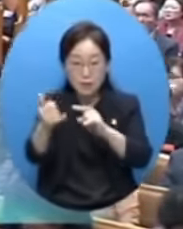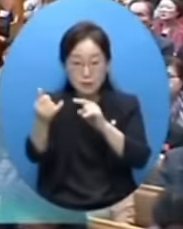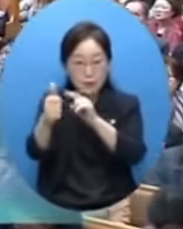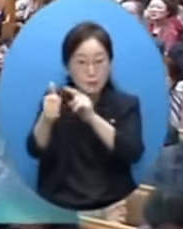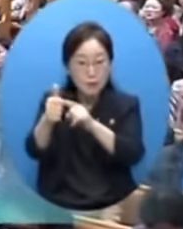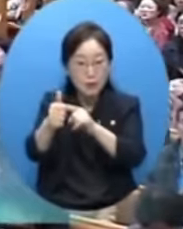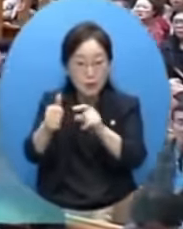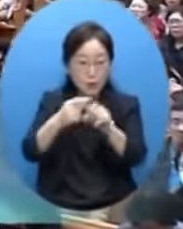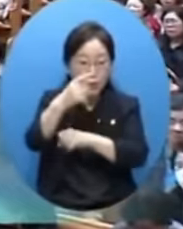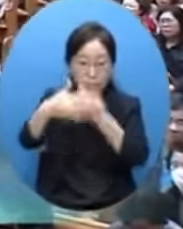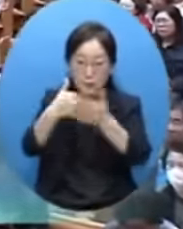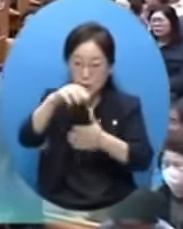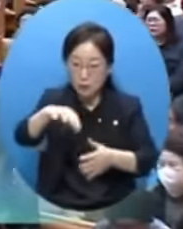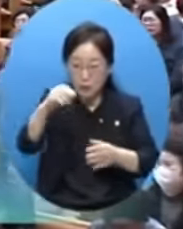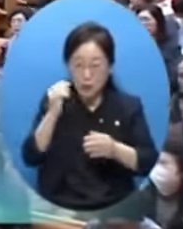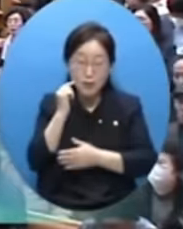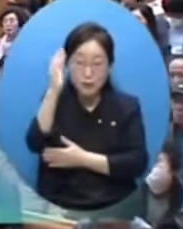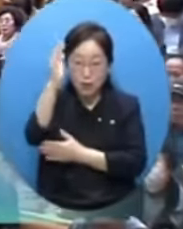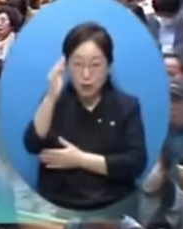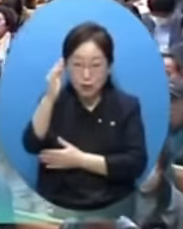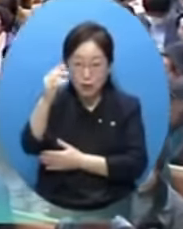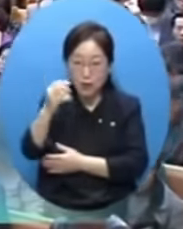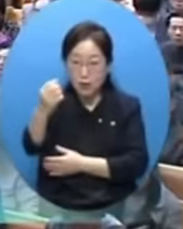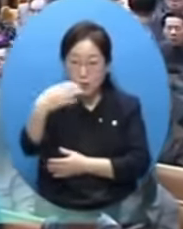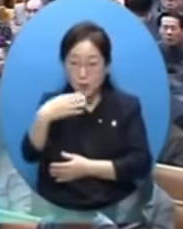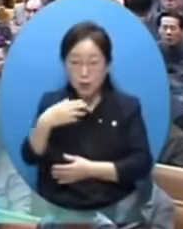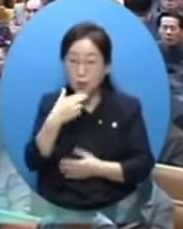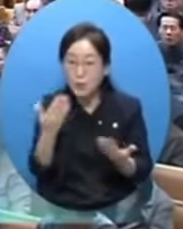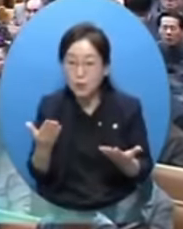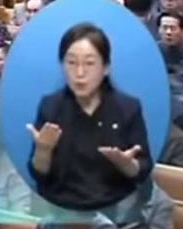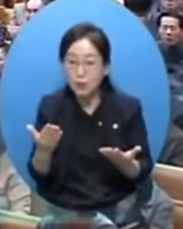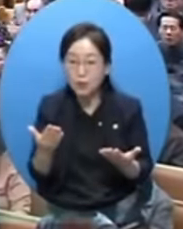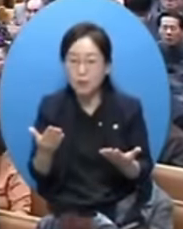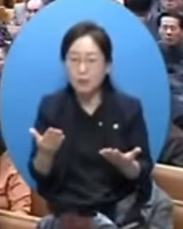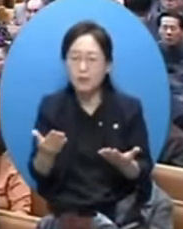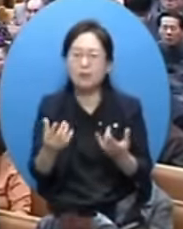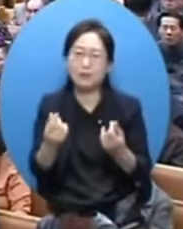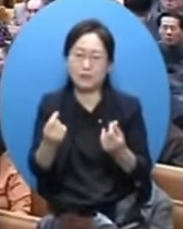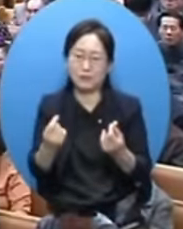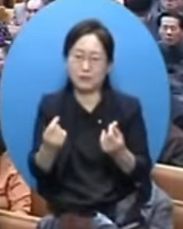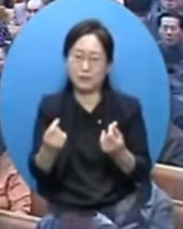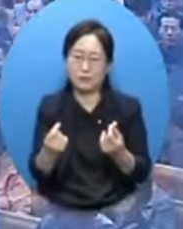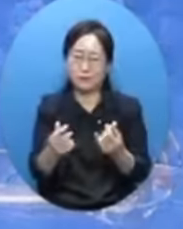자가 없느냐 하시고. 사람들이 이렇게 간사합니다.